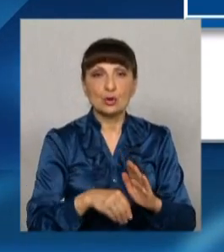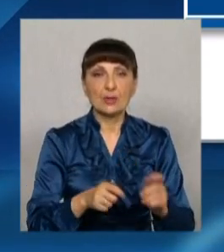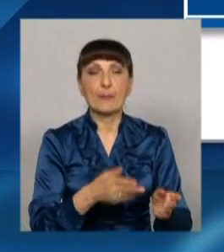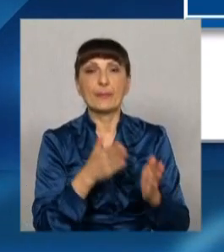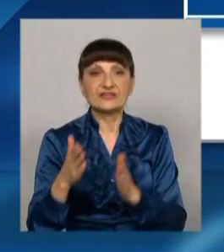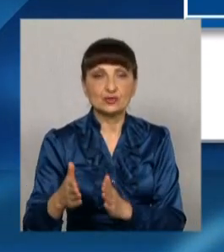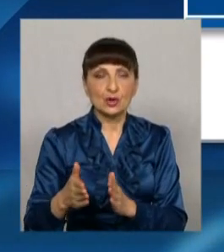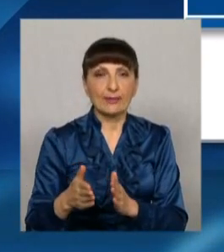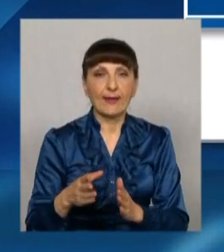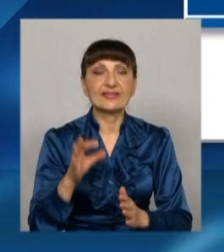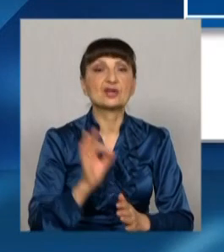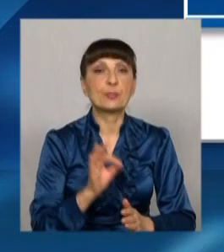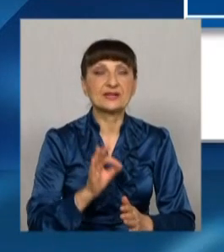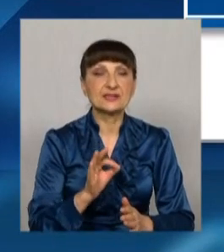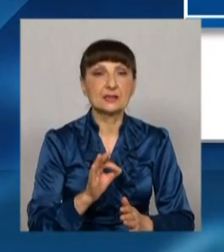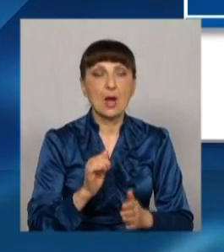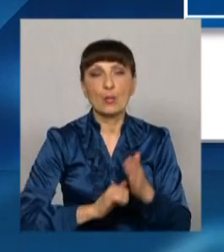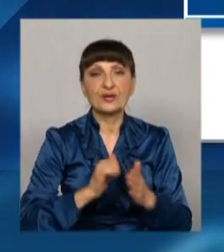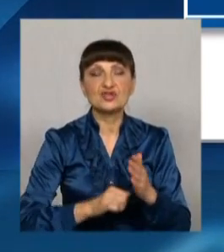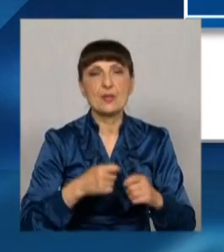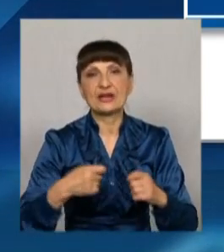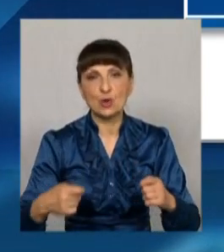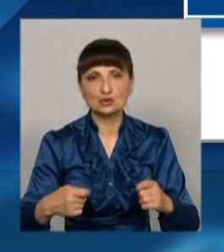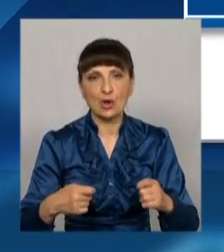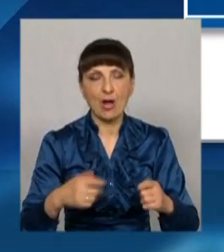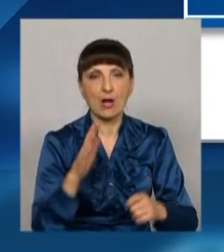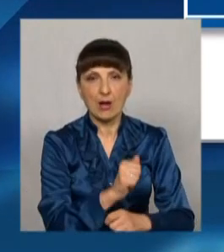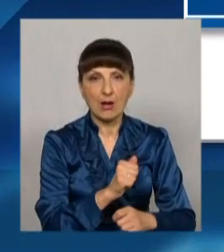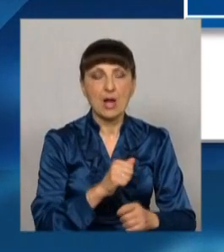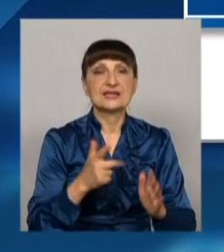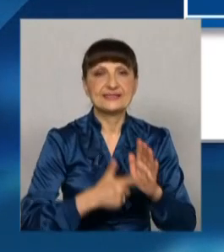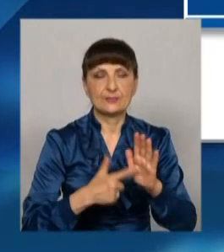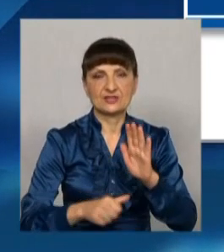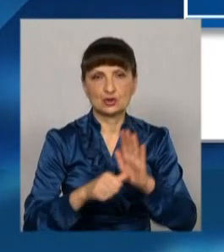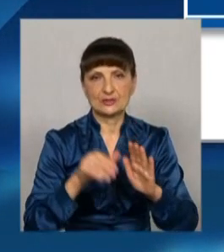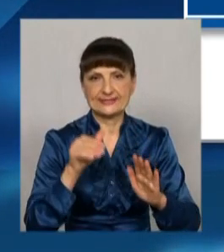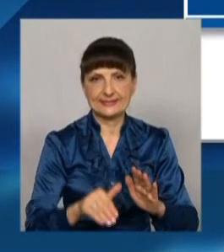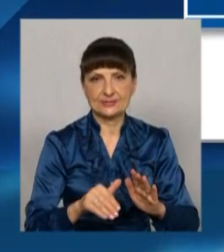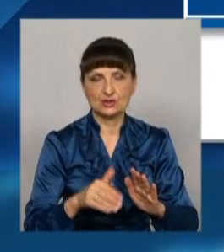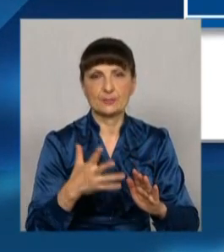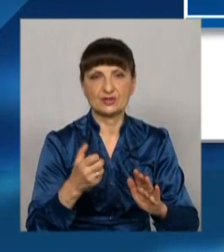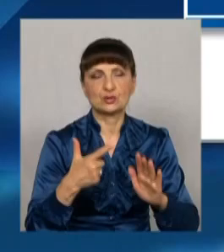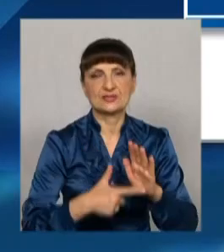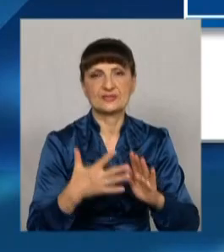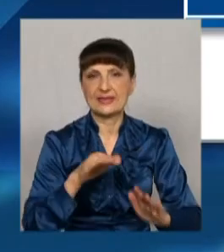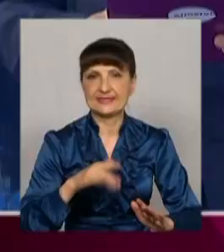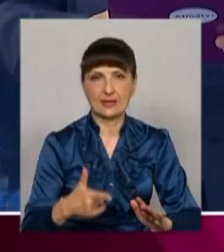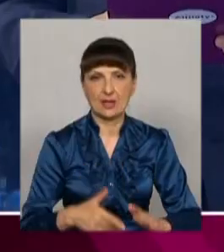пролонгации, а также начисленных пени по причине просрочек максимально составит 76 575 тенге.